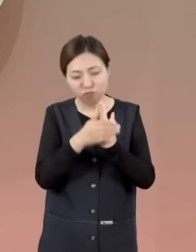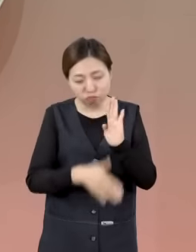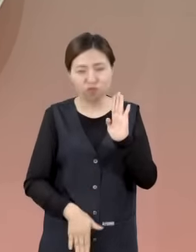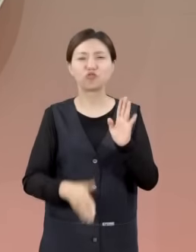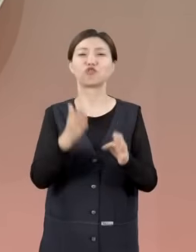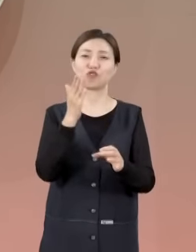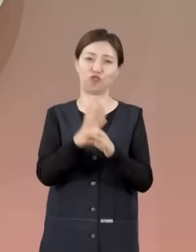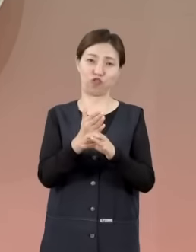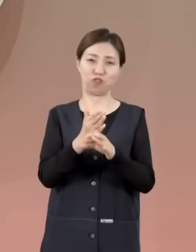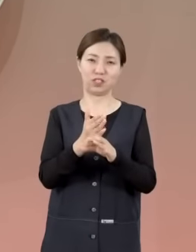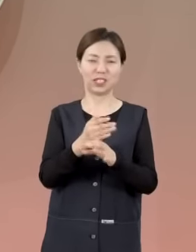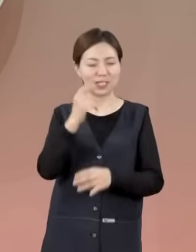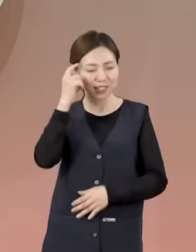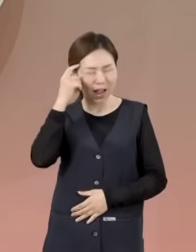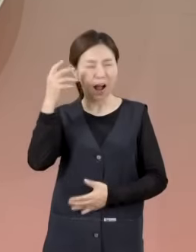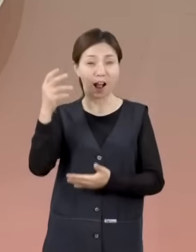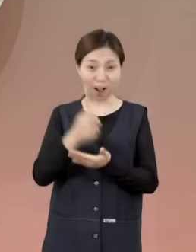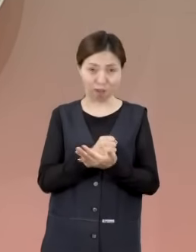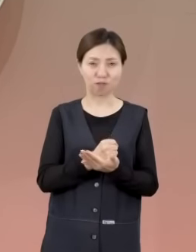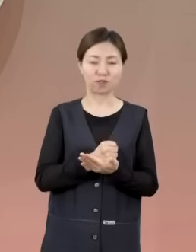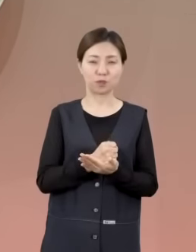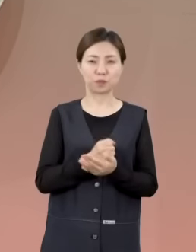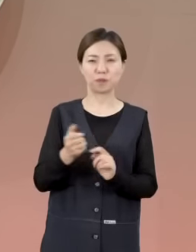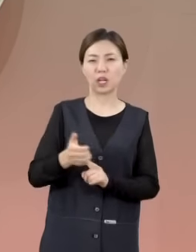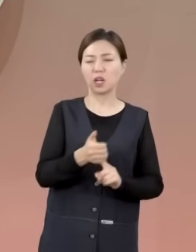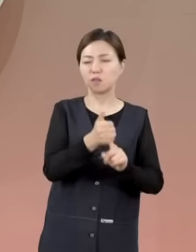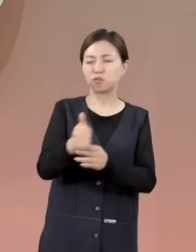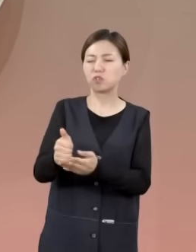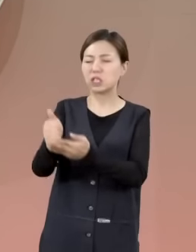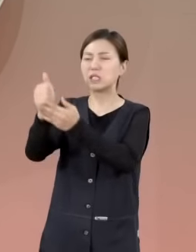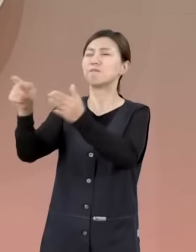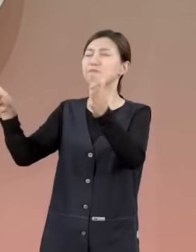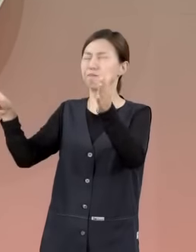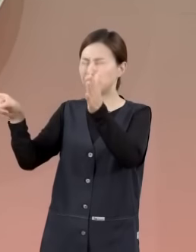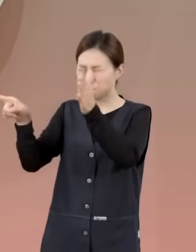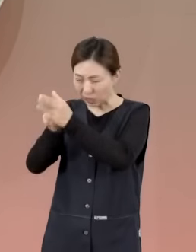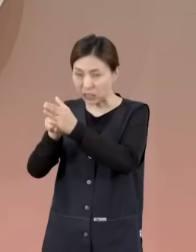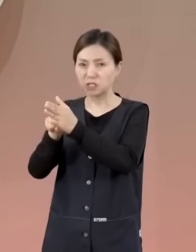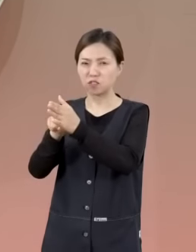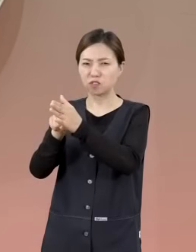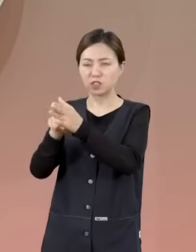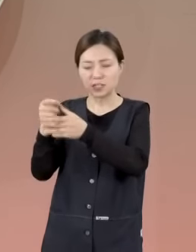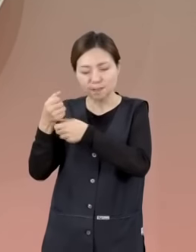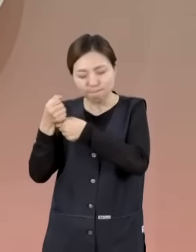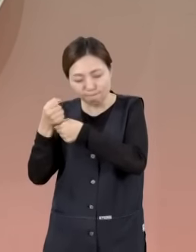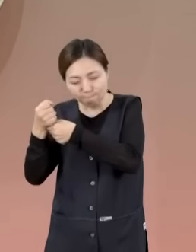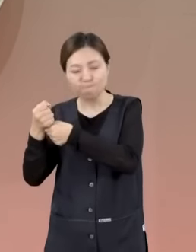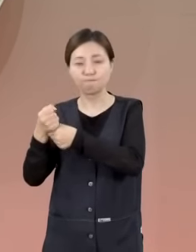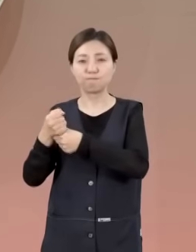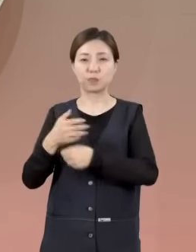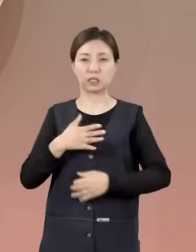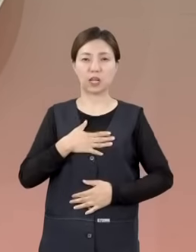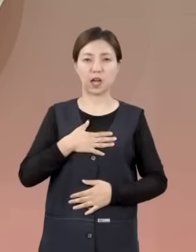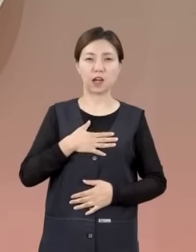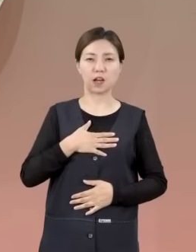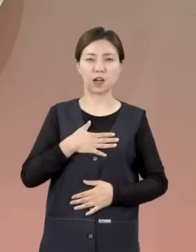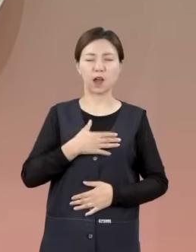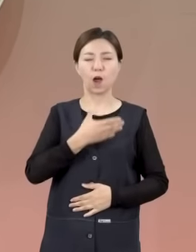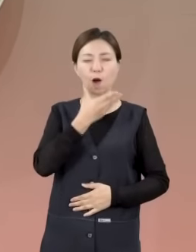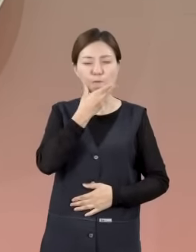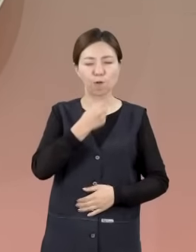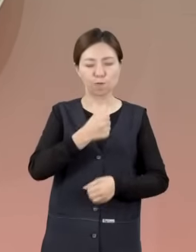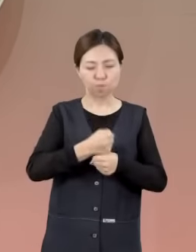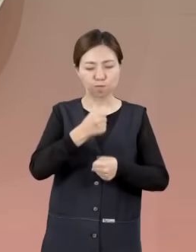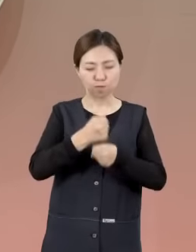그러니 항상 부처님을 믿고 의지하면서 자신의